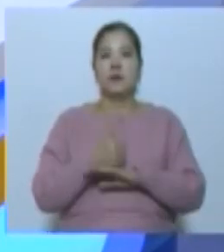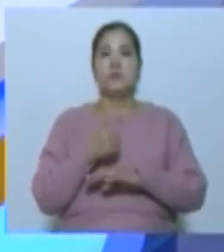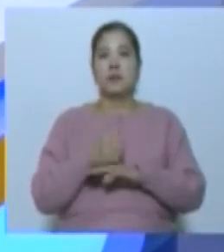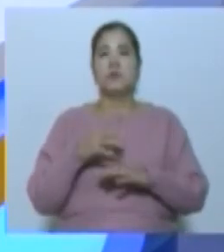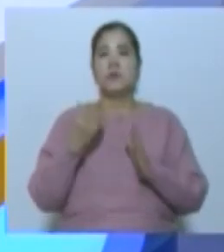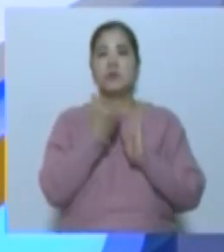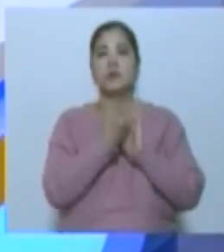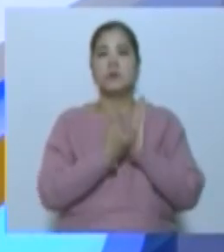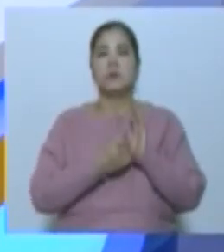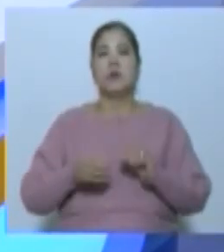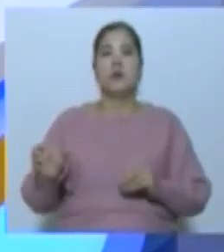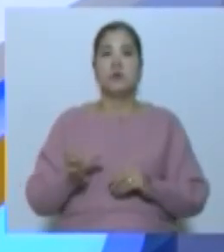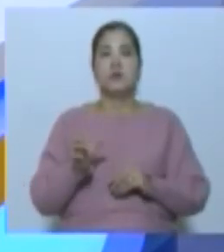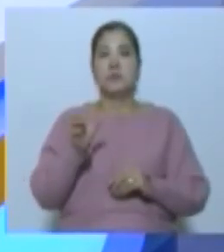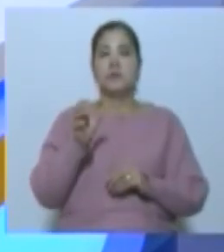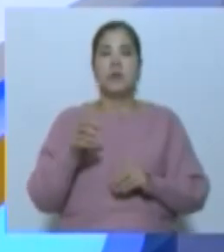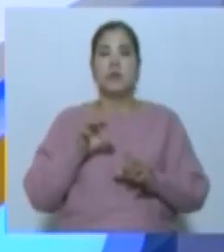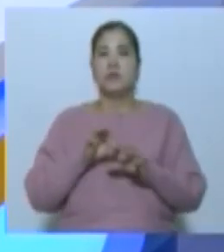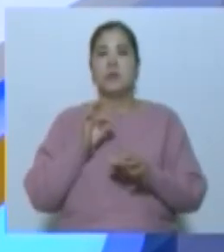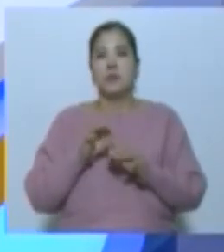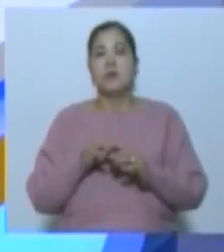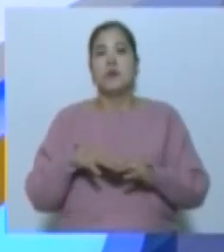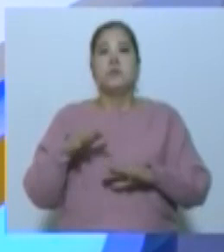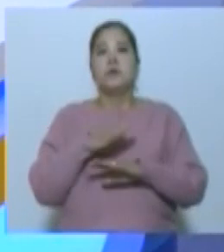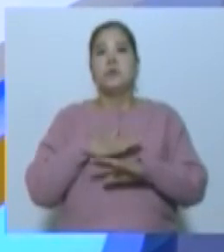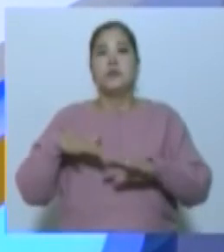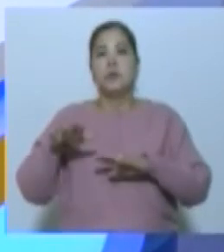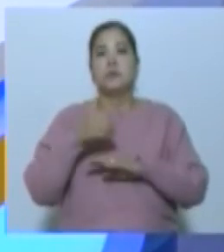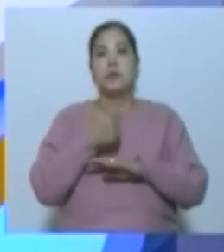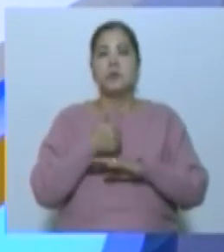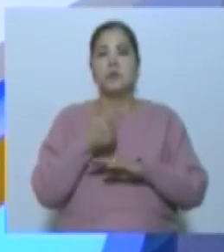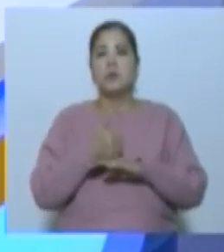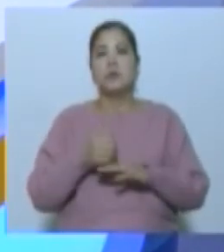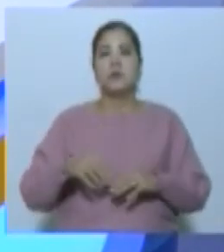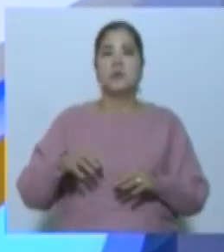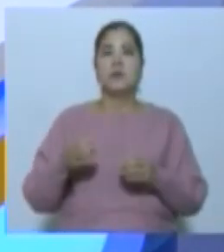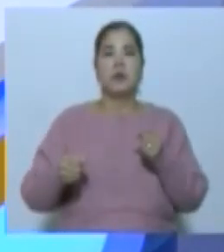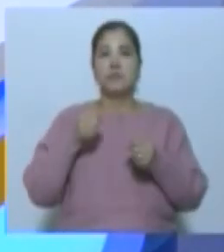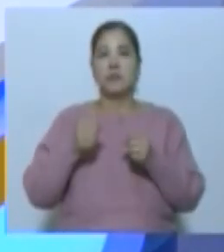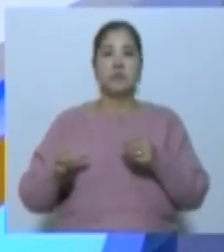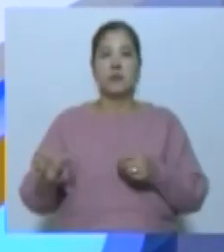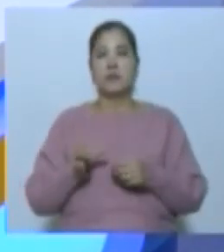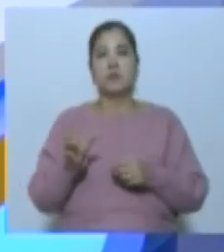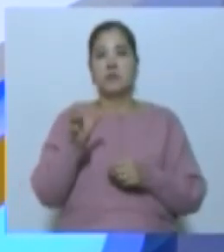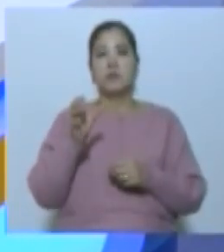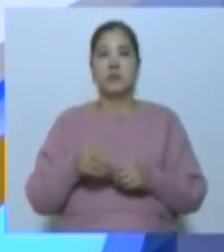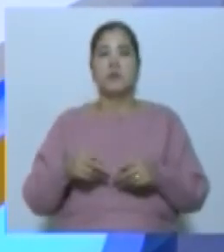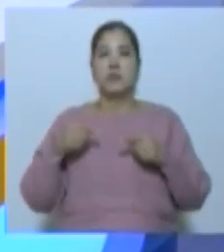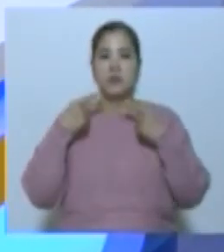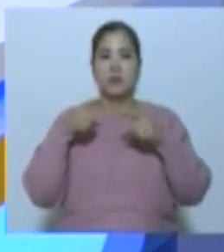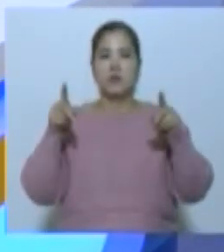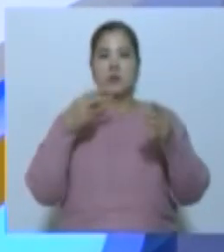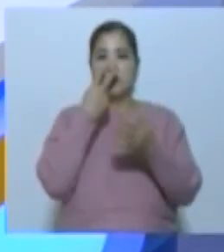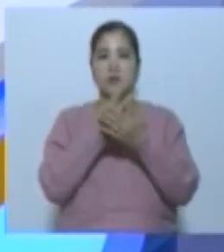Әкімдердің рейтингі жол сапасымен анықталады. Мемлекет басшысының халыққа жолдауында автожолдардың құрылысына, оның сапасына ерекше назар